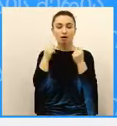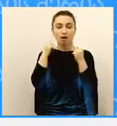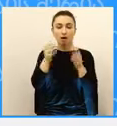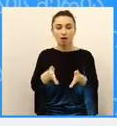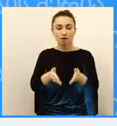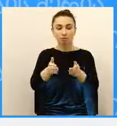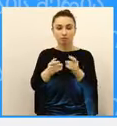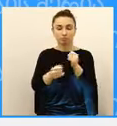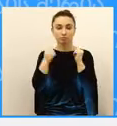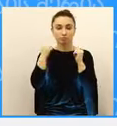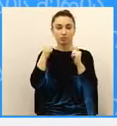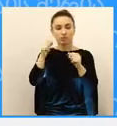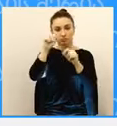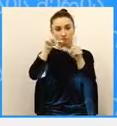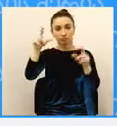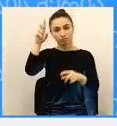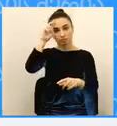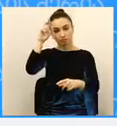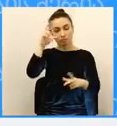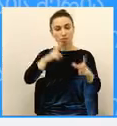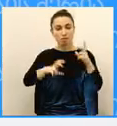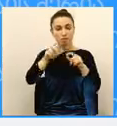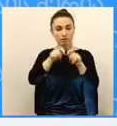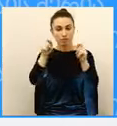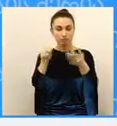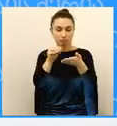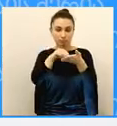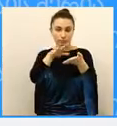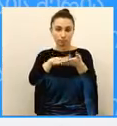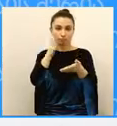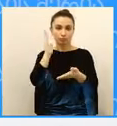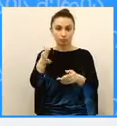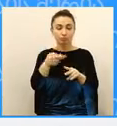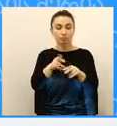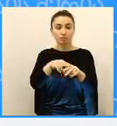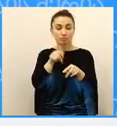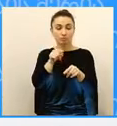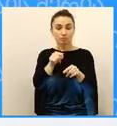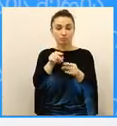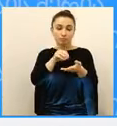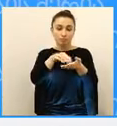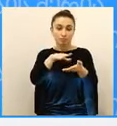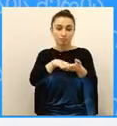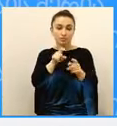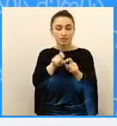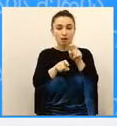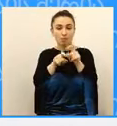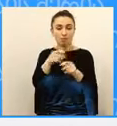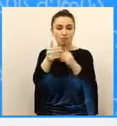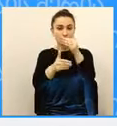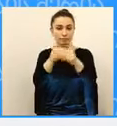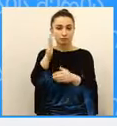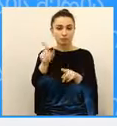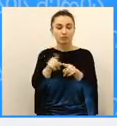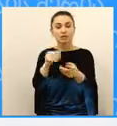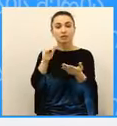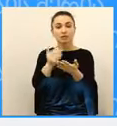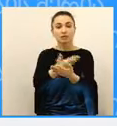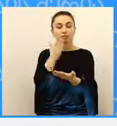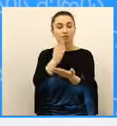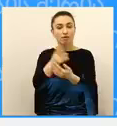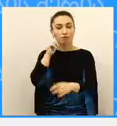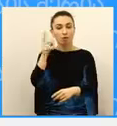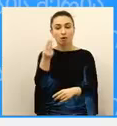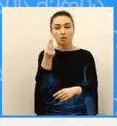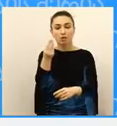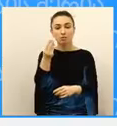სპორტის სახელმწიფო სასწავლო უნივერსიტეტი და მისი მაგისტრატურის საფეხური. Ასევე სიახლე გვაქვს ისიც,